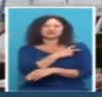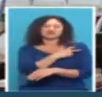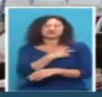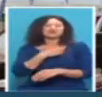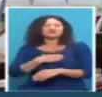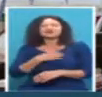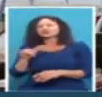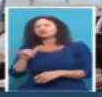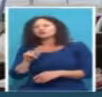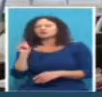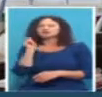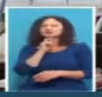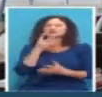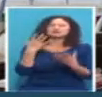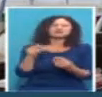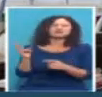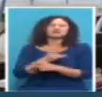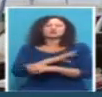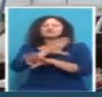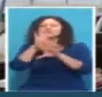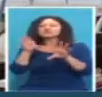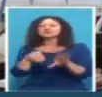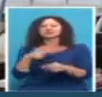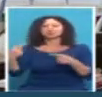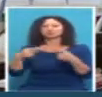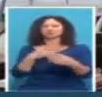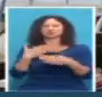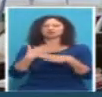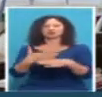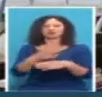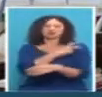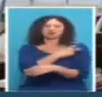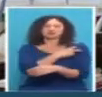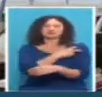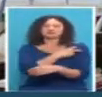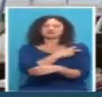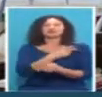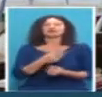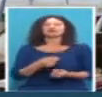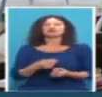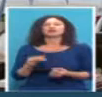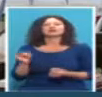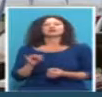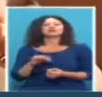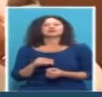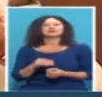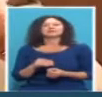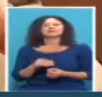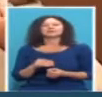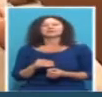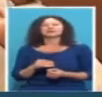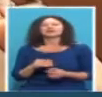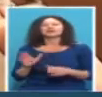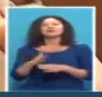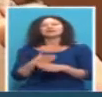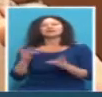суббота, воскресенье, там день, ночь и так далее. То есть коллектив готов заниматься тяжелым случаем, день и ночь, и все вместе. В год в